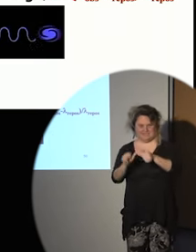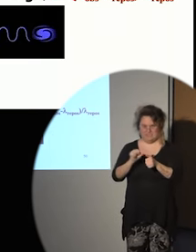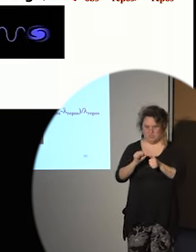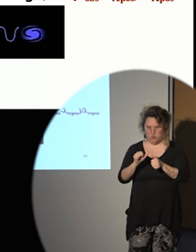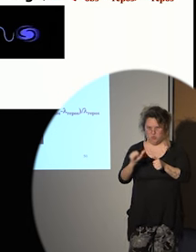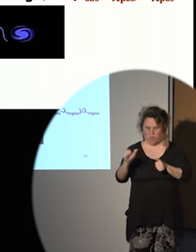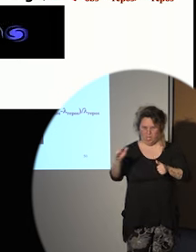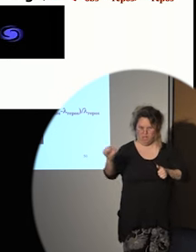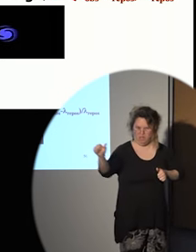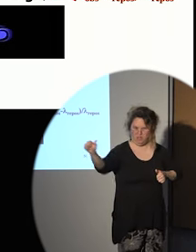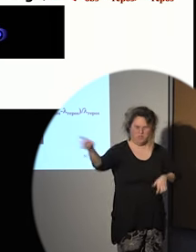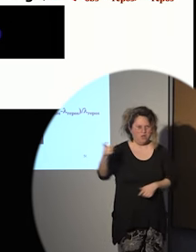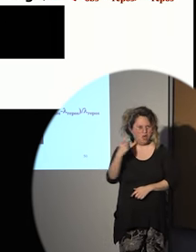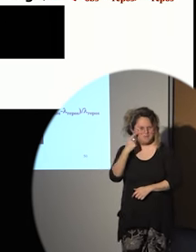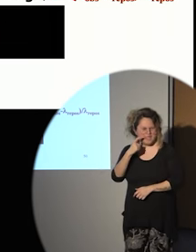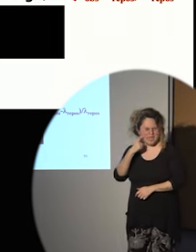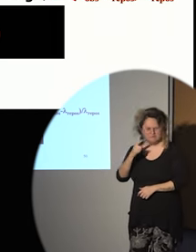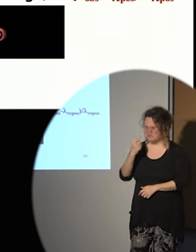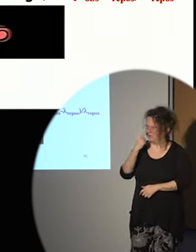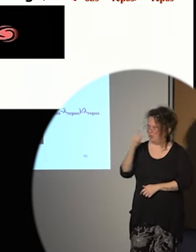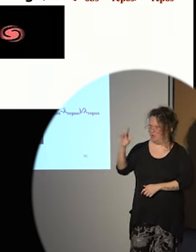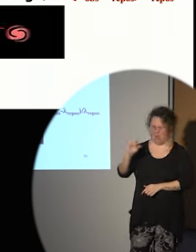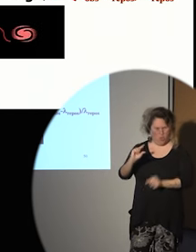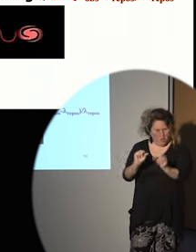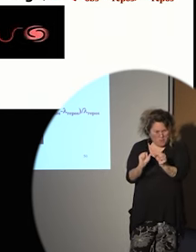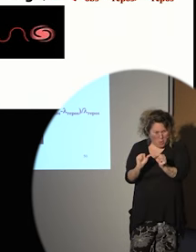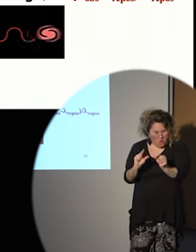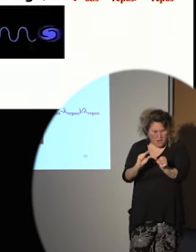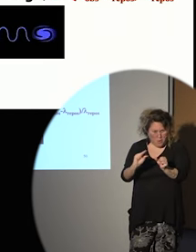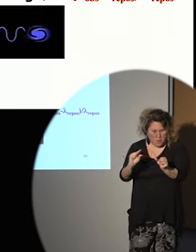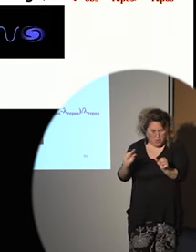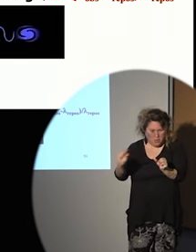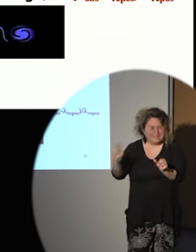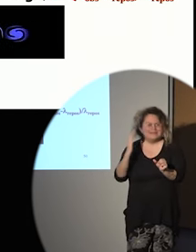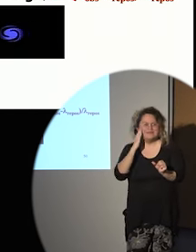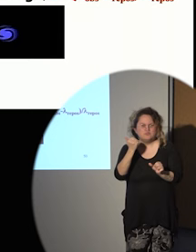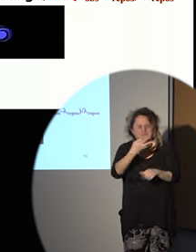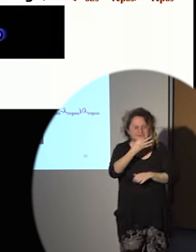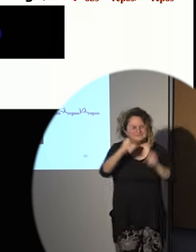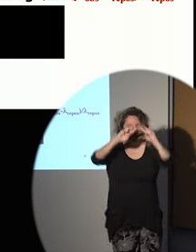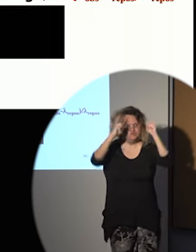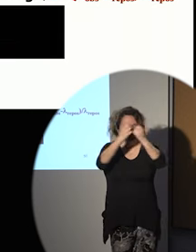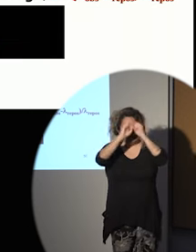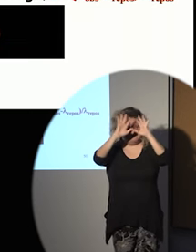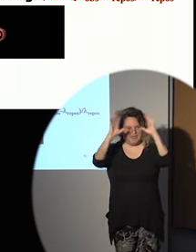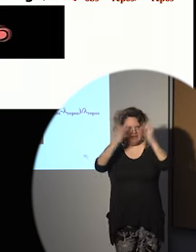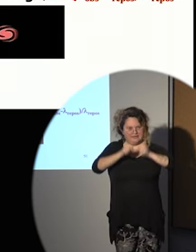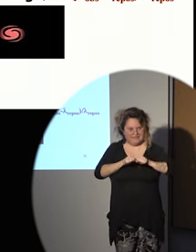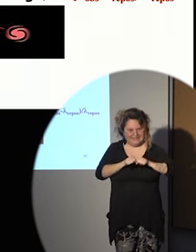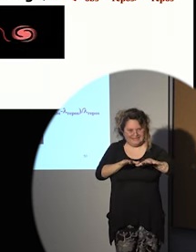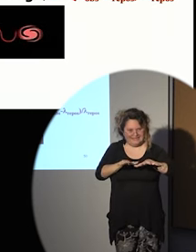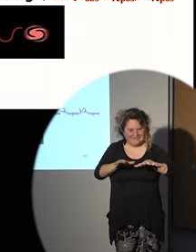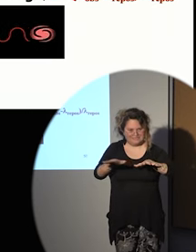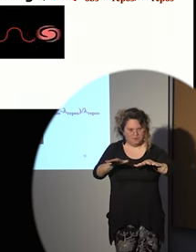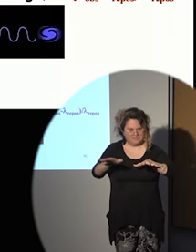s'éloigner. En fait, c'est pour ça qu'on dit que l'univers est en expansion. Alors pourquoi les galaxies s'éloignent ? C'est pas parce qu'on